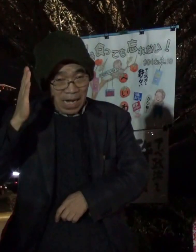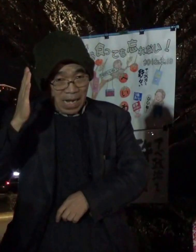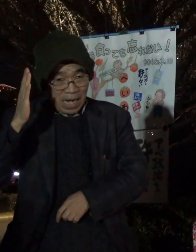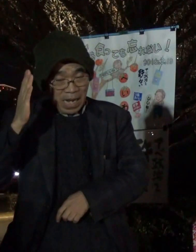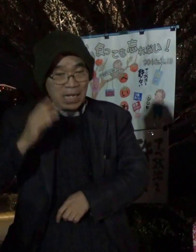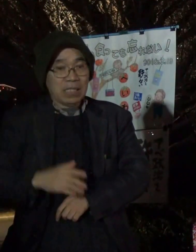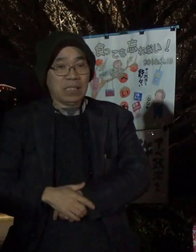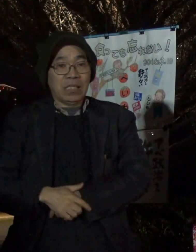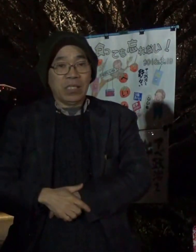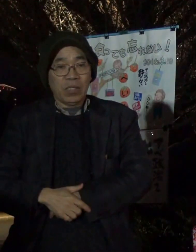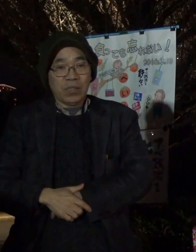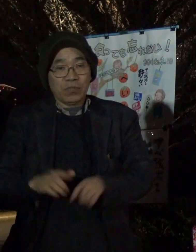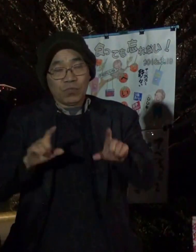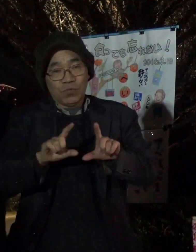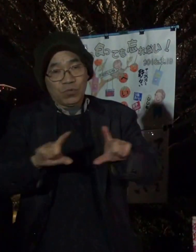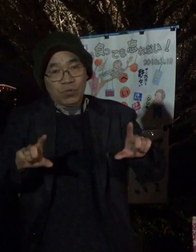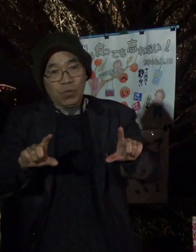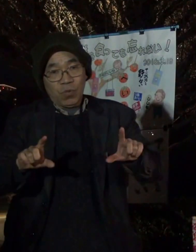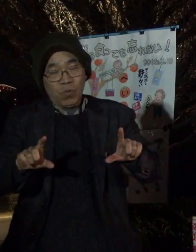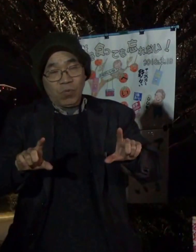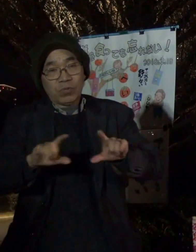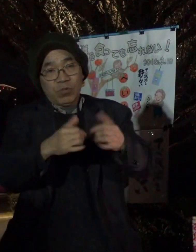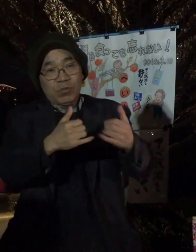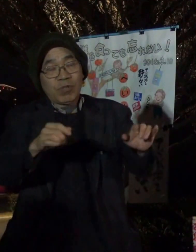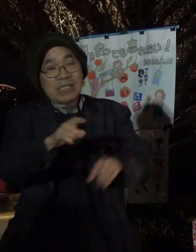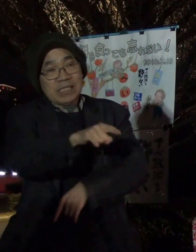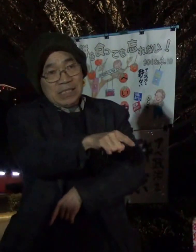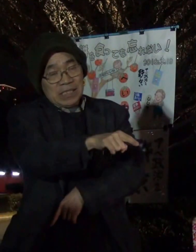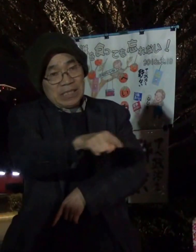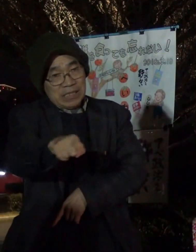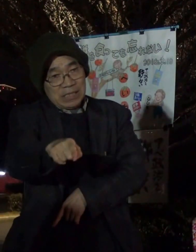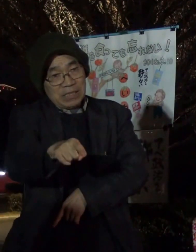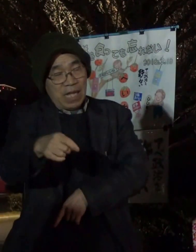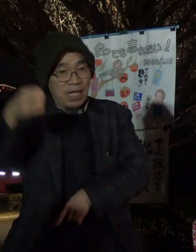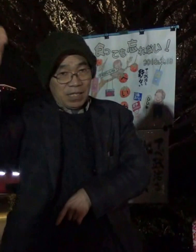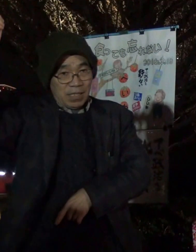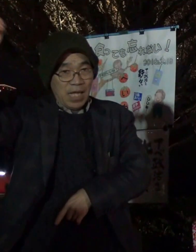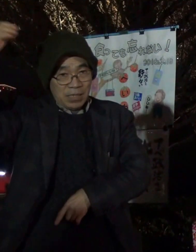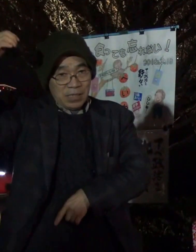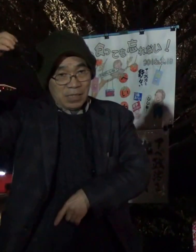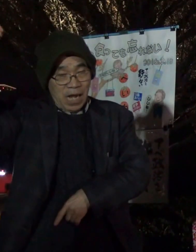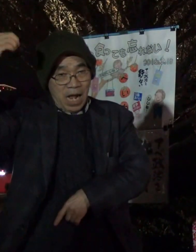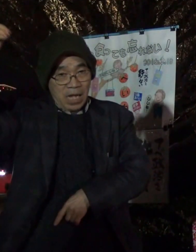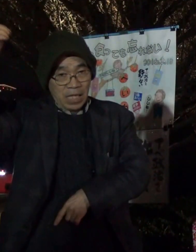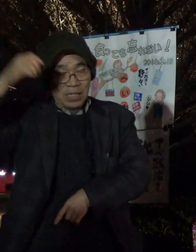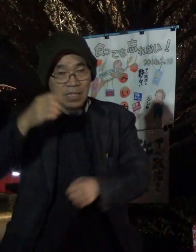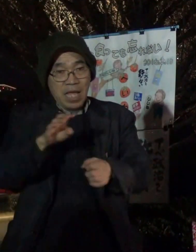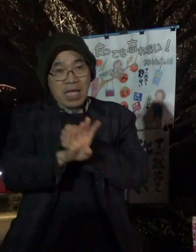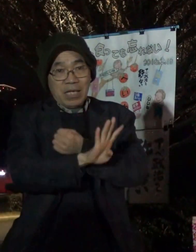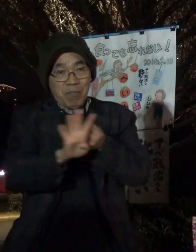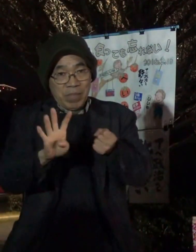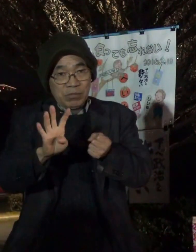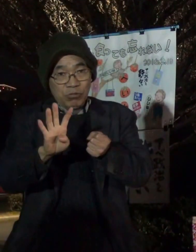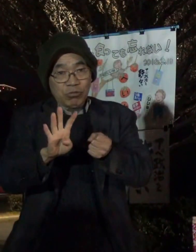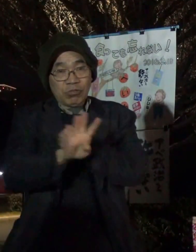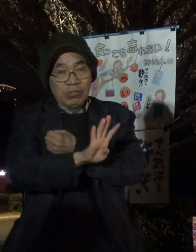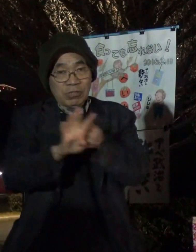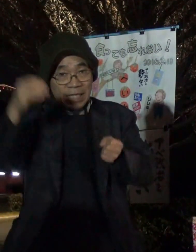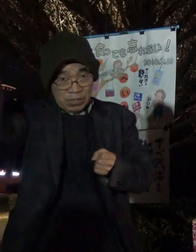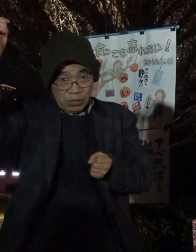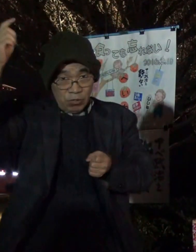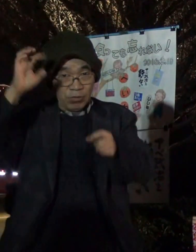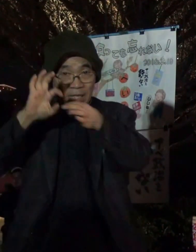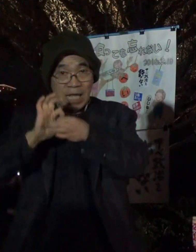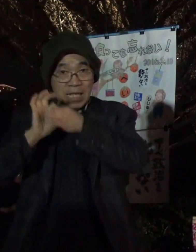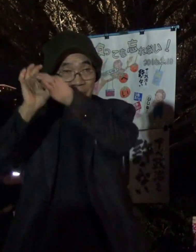の普通の方々に、電気ってやっぱ原発でないとダメだよねとか、そういうお話も聞くんですよね。